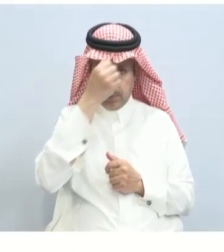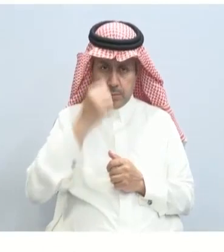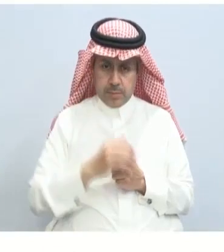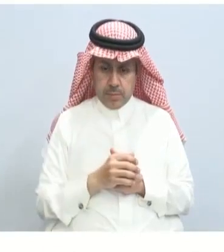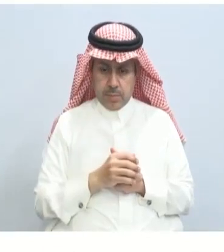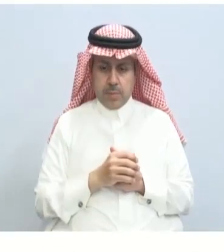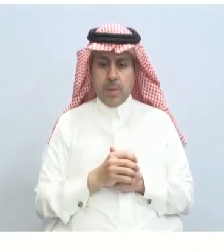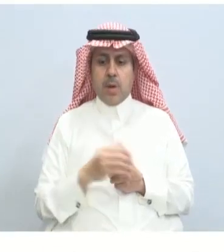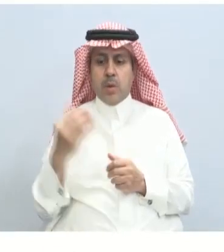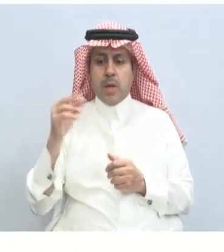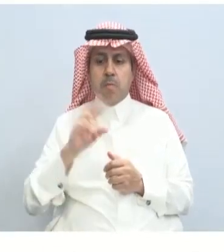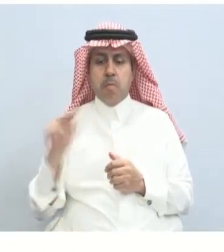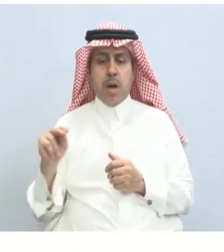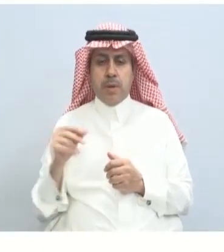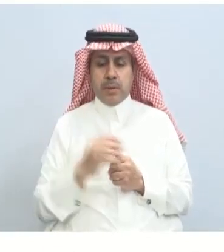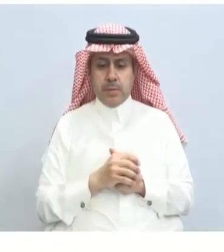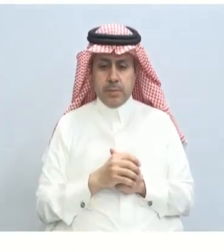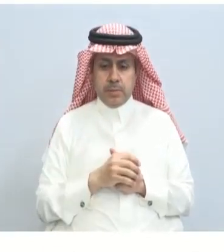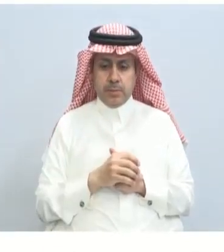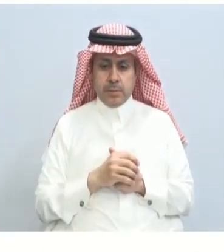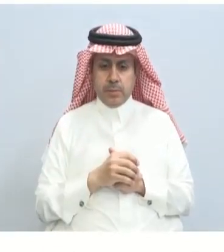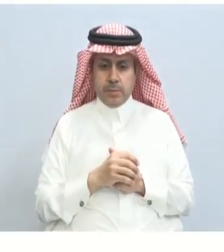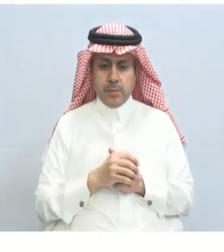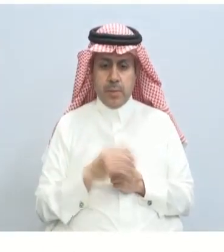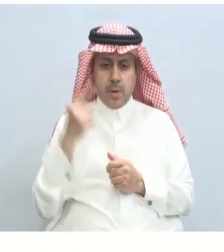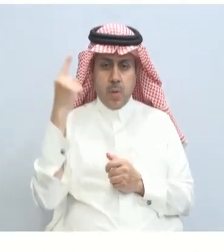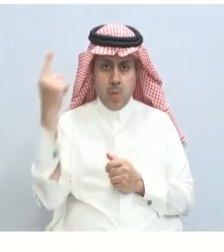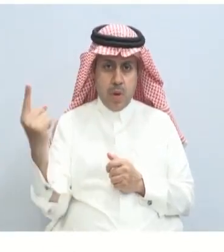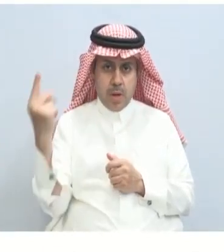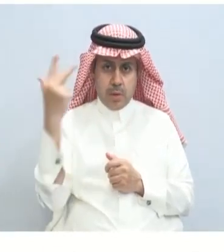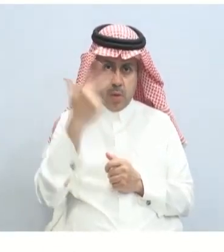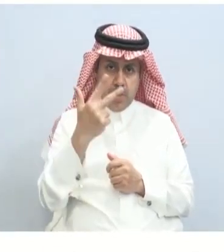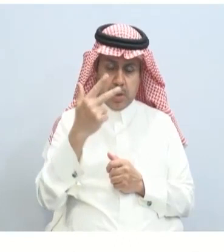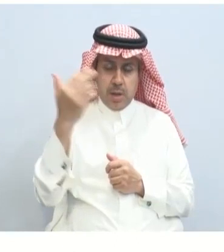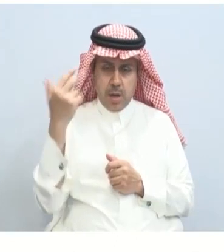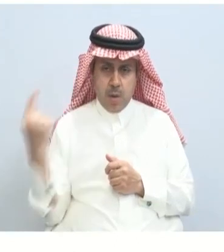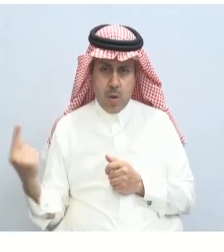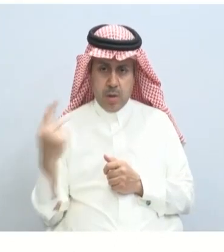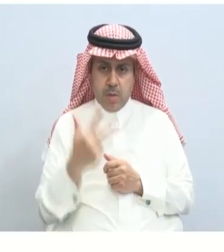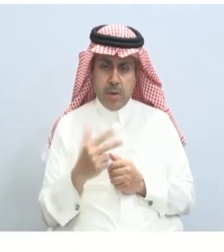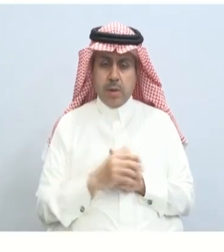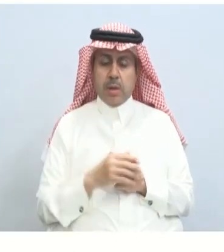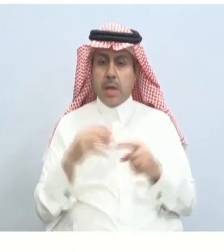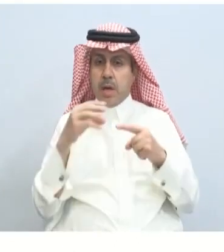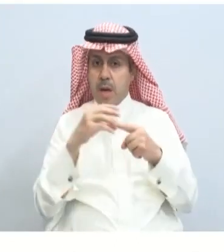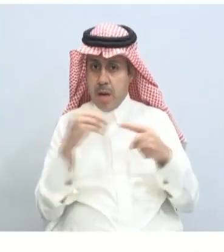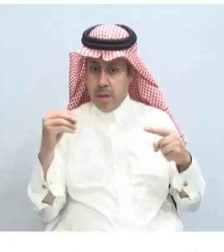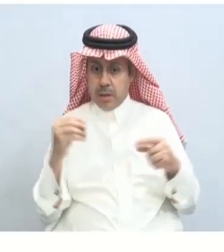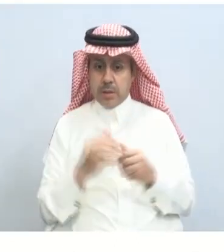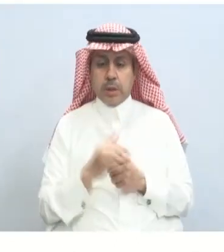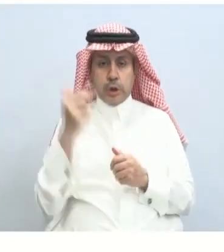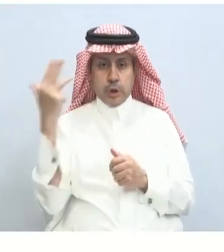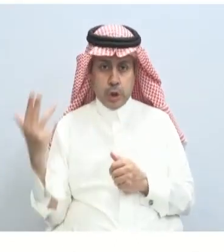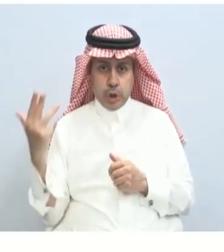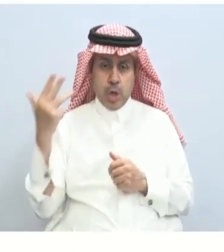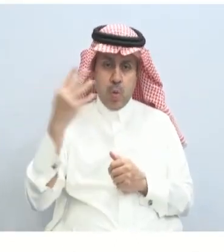وحدنا المقامات الان سيكون هذا 81 على 81 ناص 49 على 81